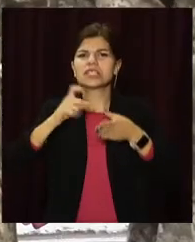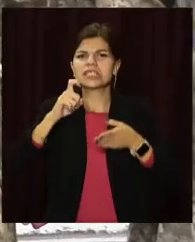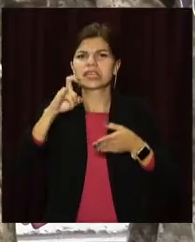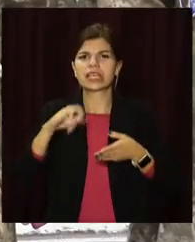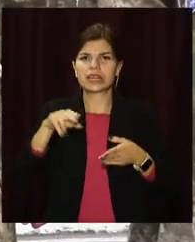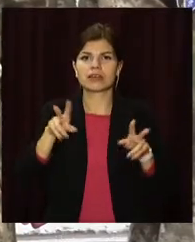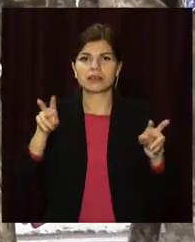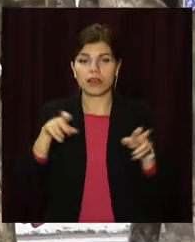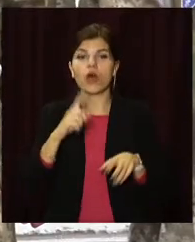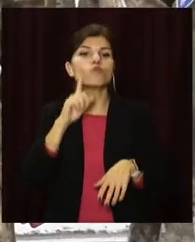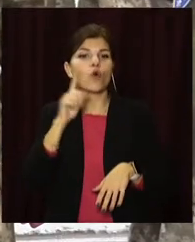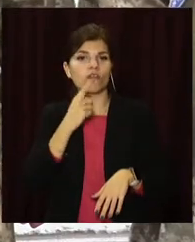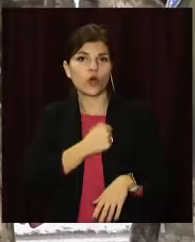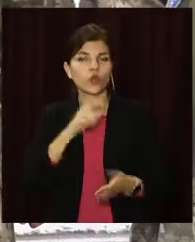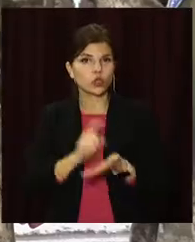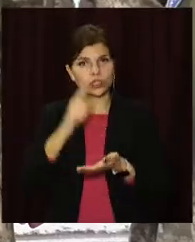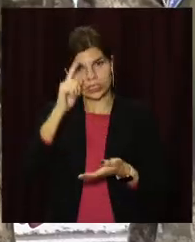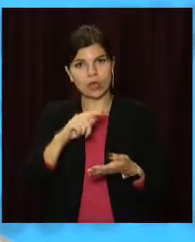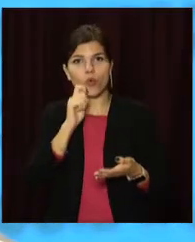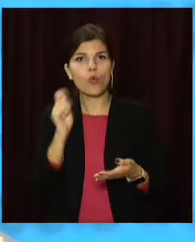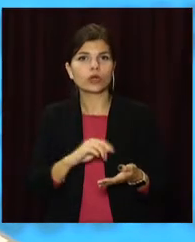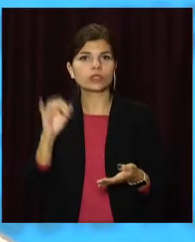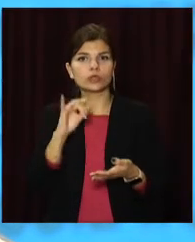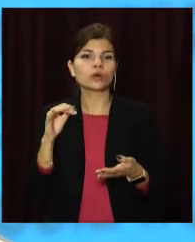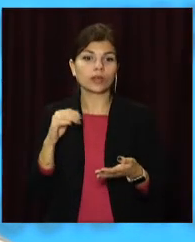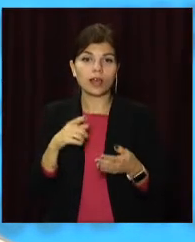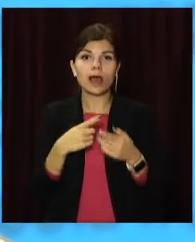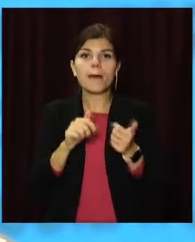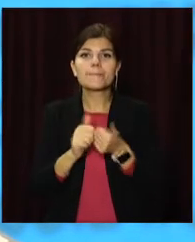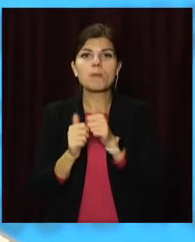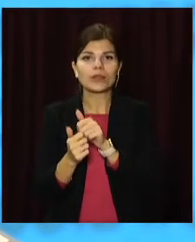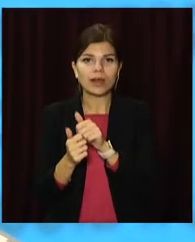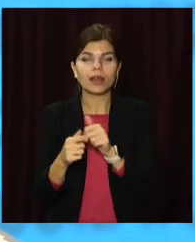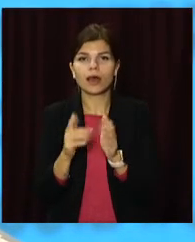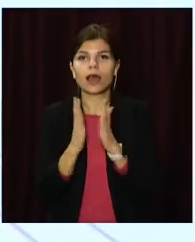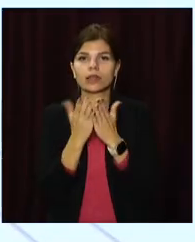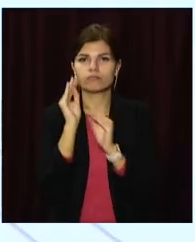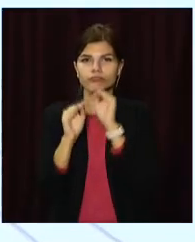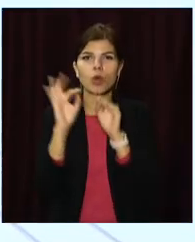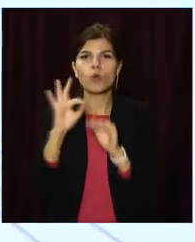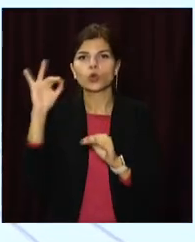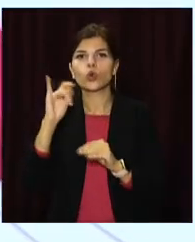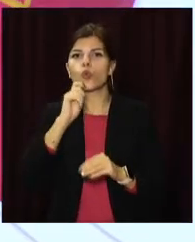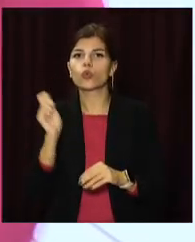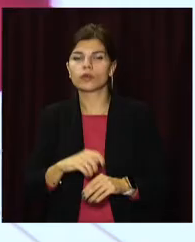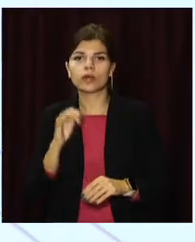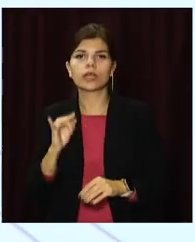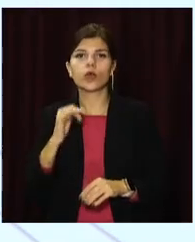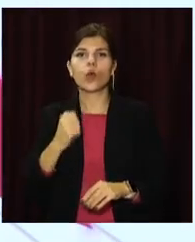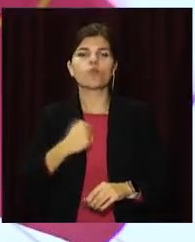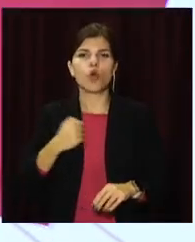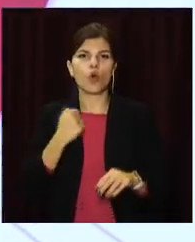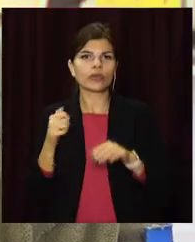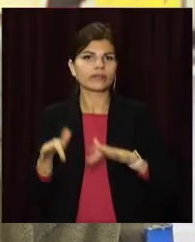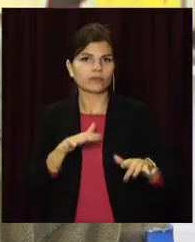молодим воїнам належить знати сторінки України. Бібліотечний фонд поповнюють книгами про історію України та бойові дії на